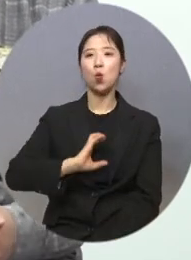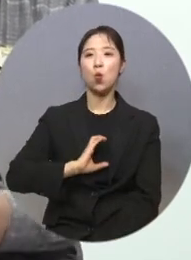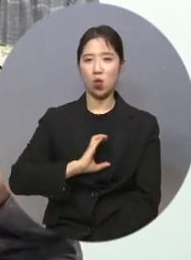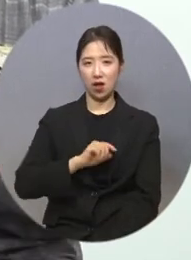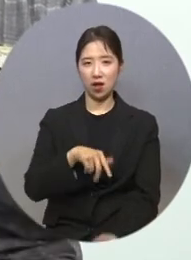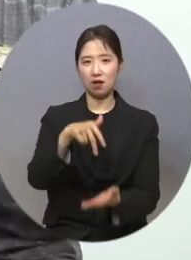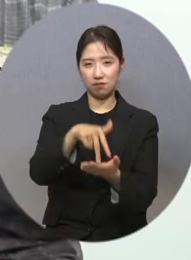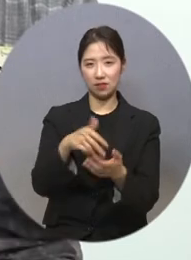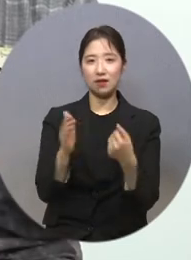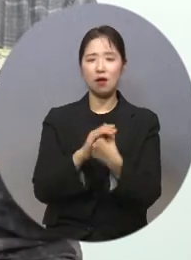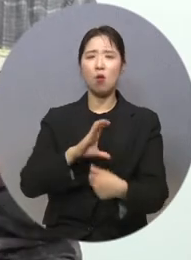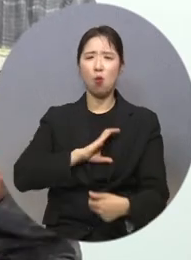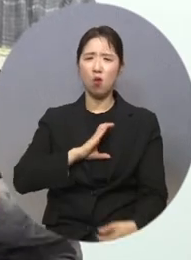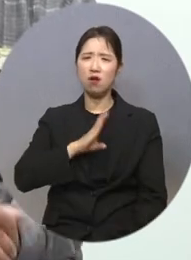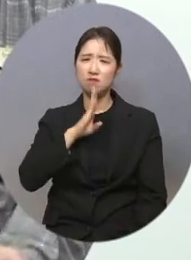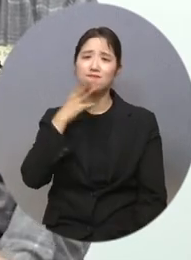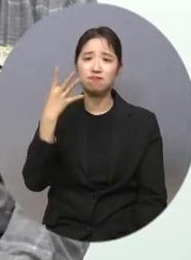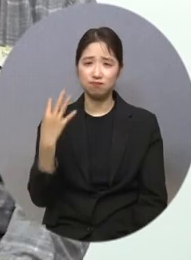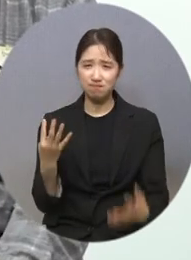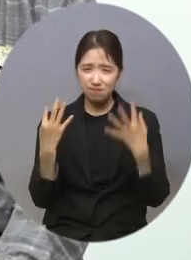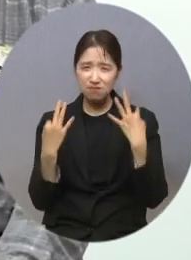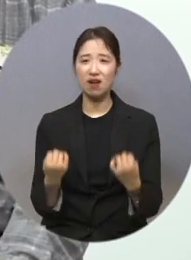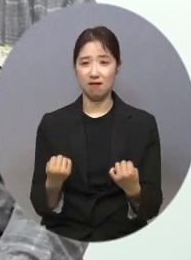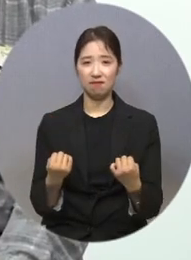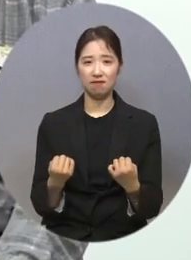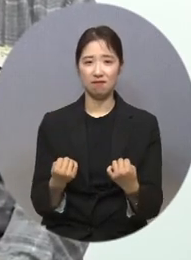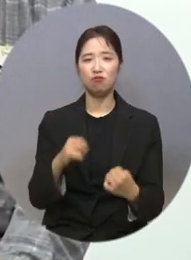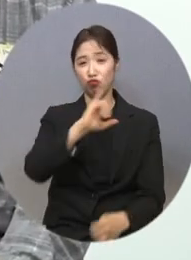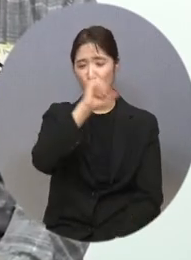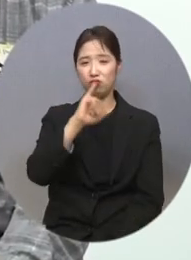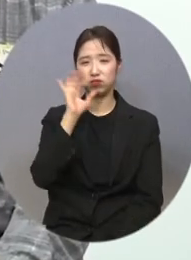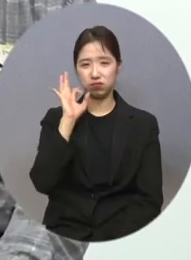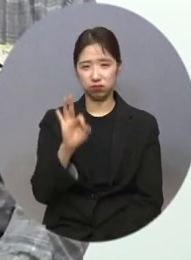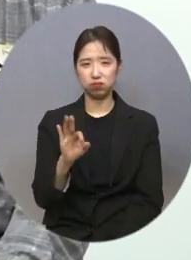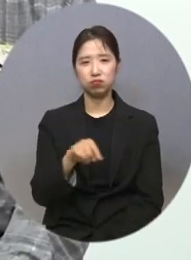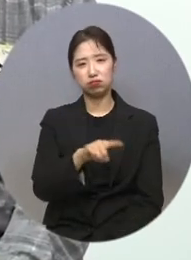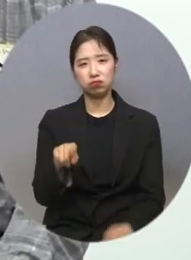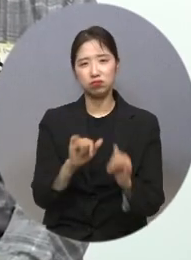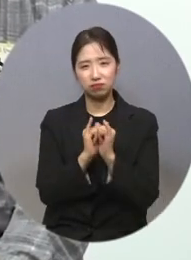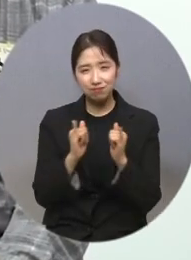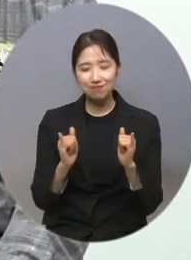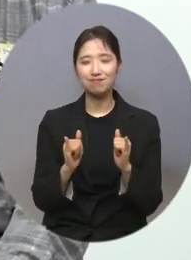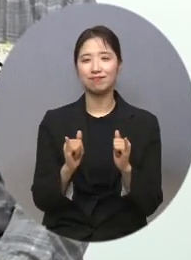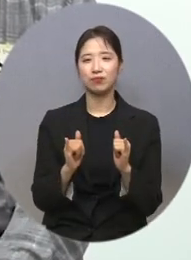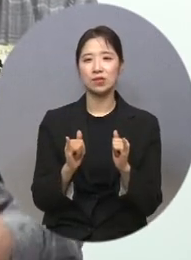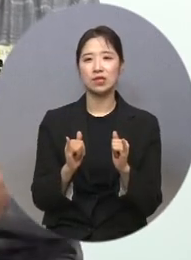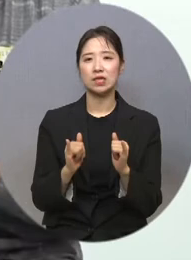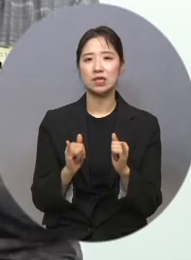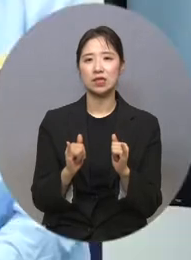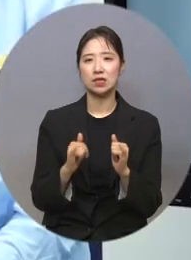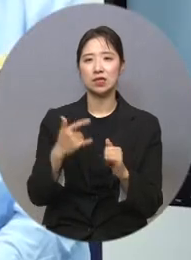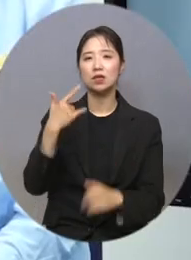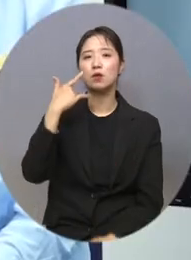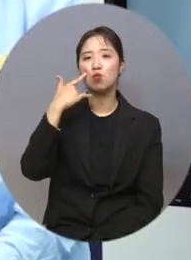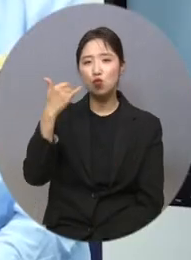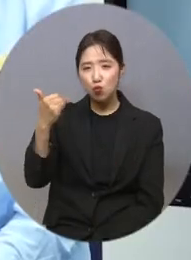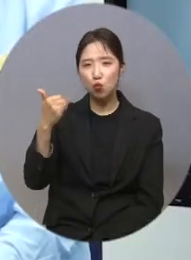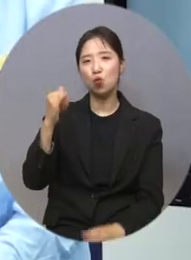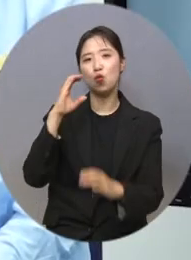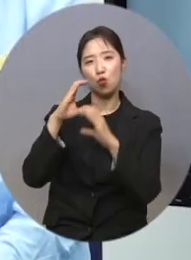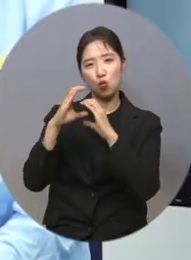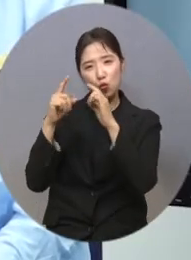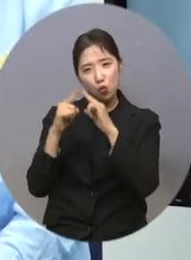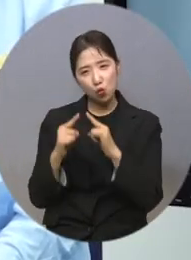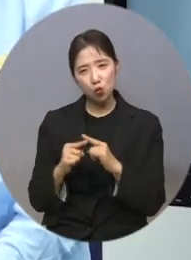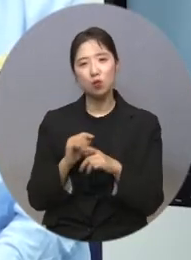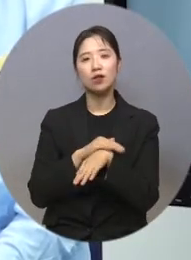태어나니까 코다들이 굉장히 많다는 거예요. 전국적으로. 이런 친구들이 이제 어떻게 하면 이렇게 부모님과